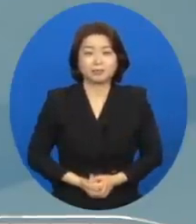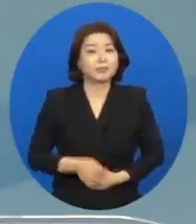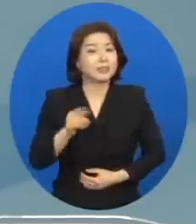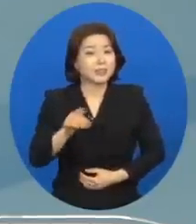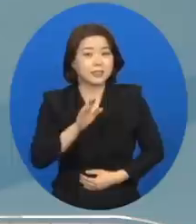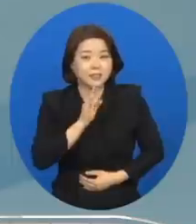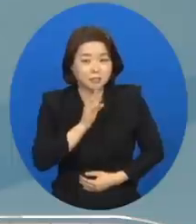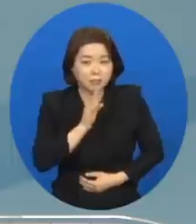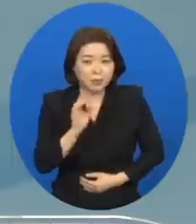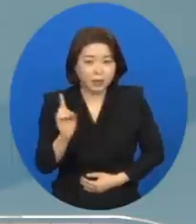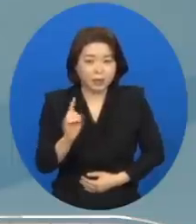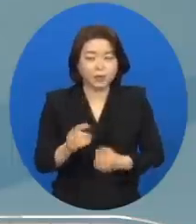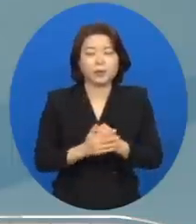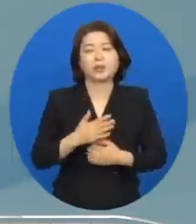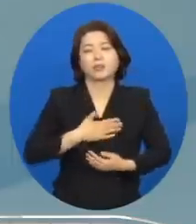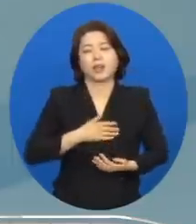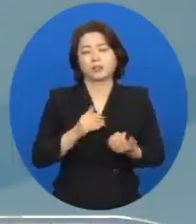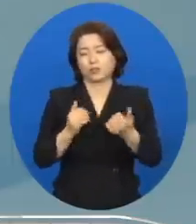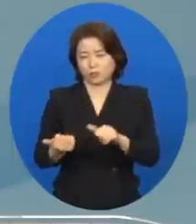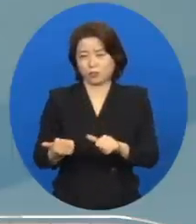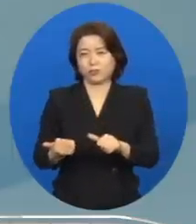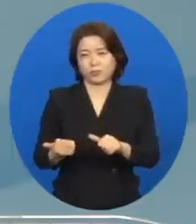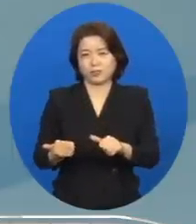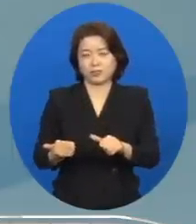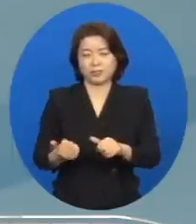그게 바로 나는 죽는 거거든요.